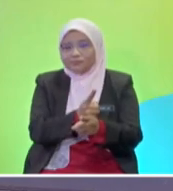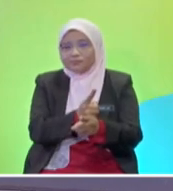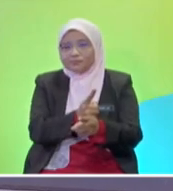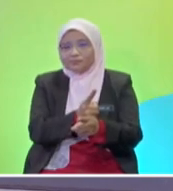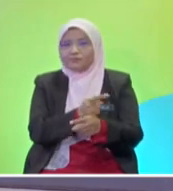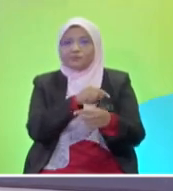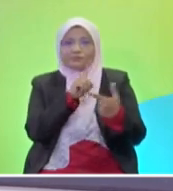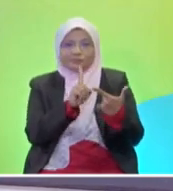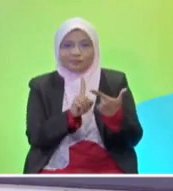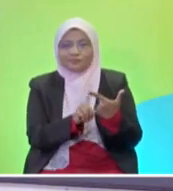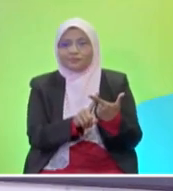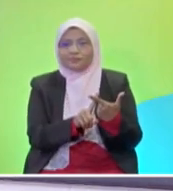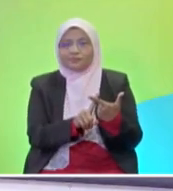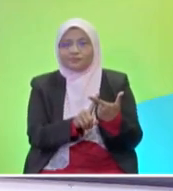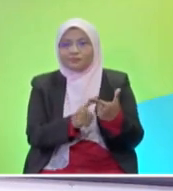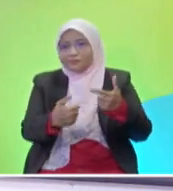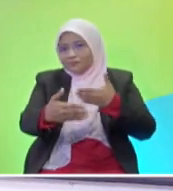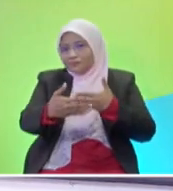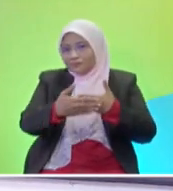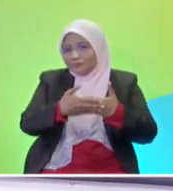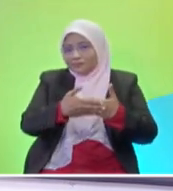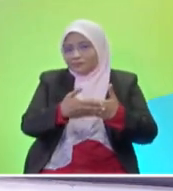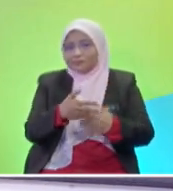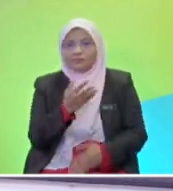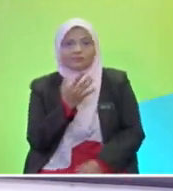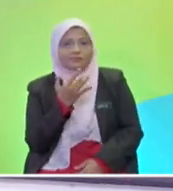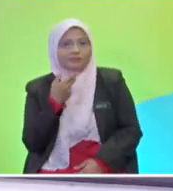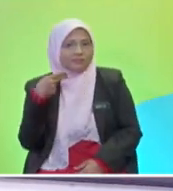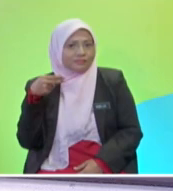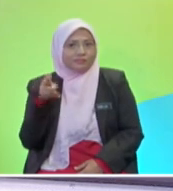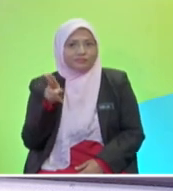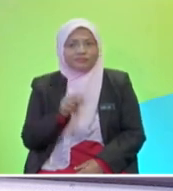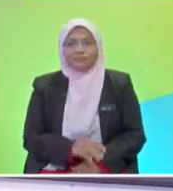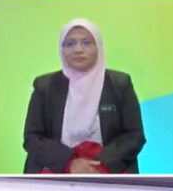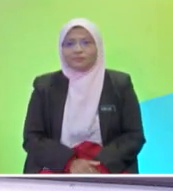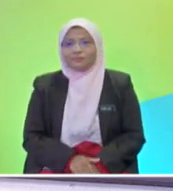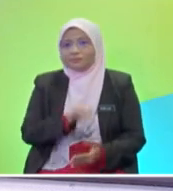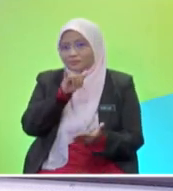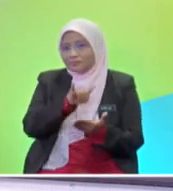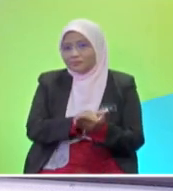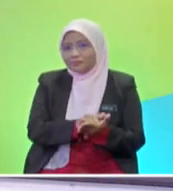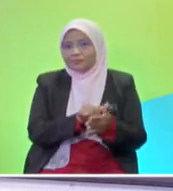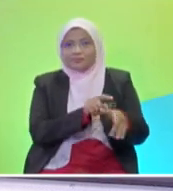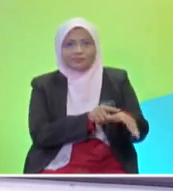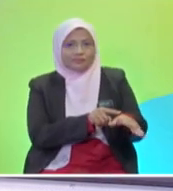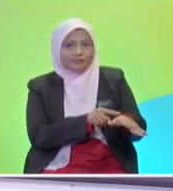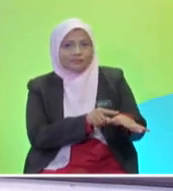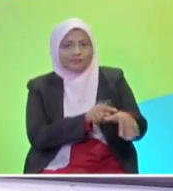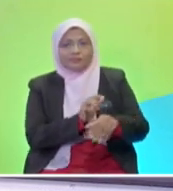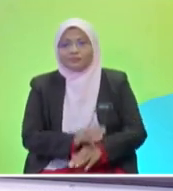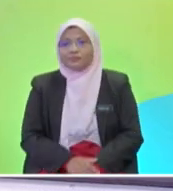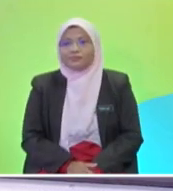Yang kedua, dia dekat dengan warna hijau. Itu ialah daun. Baiklah,